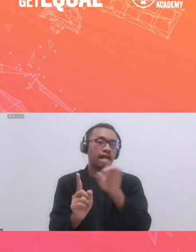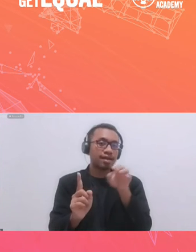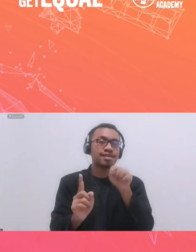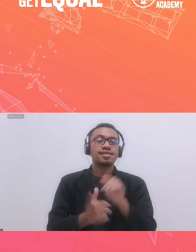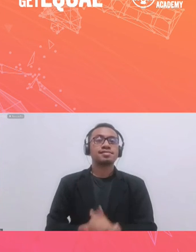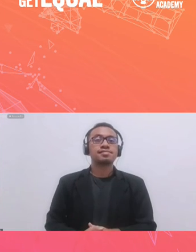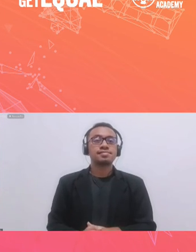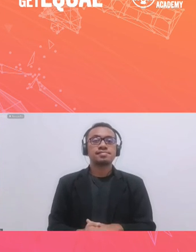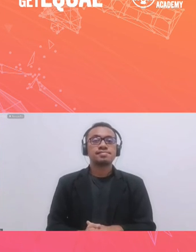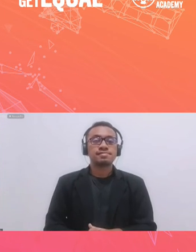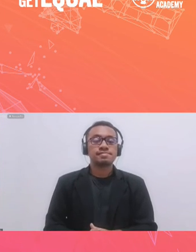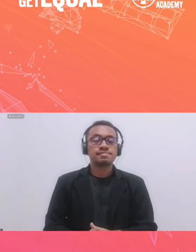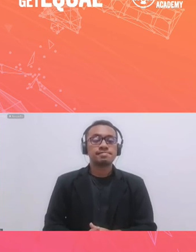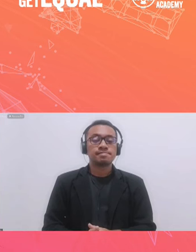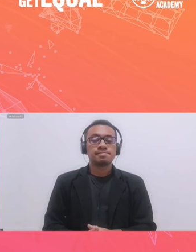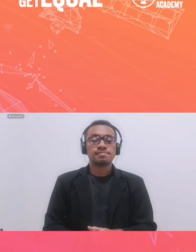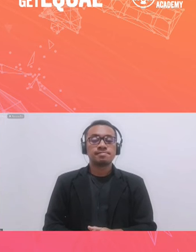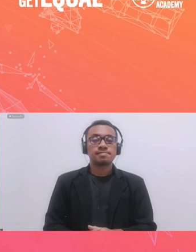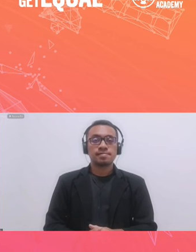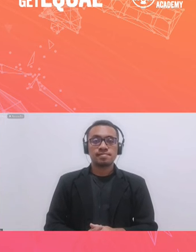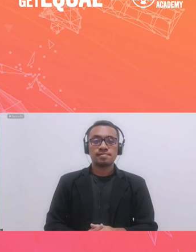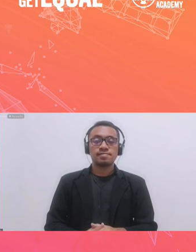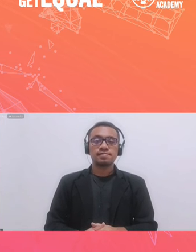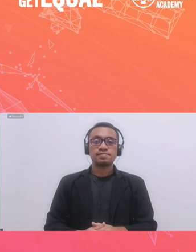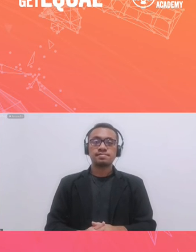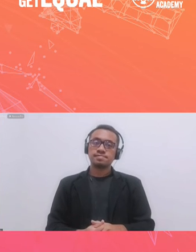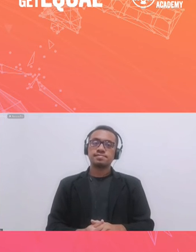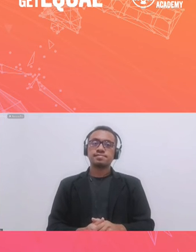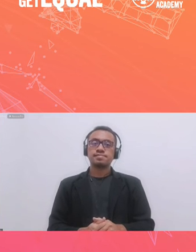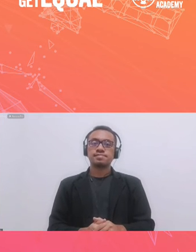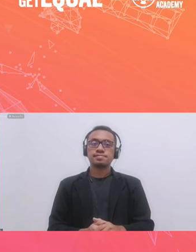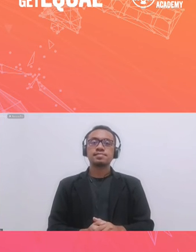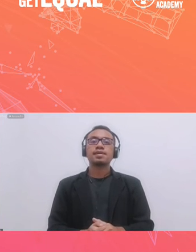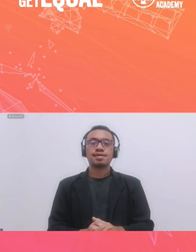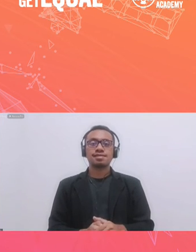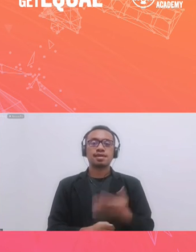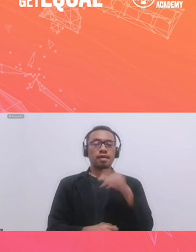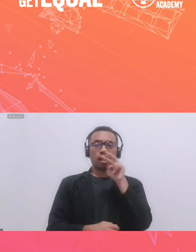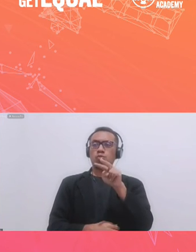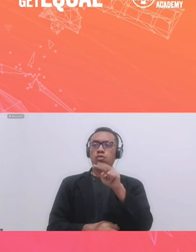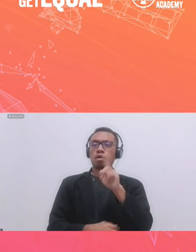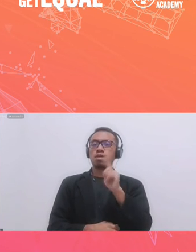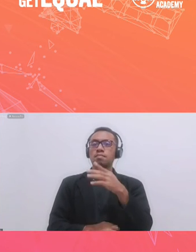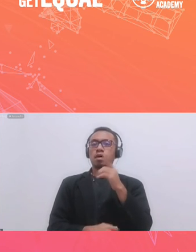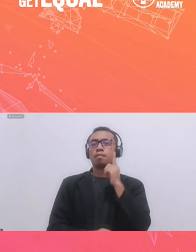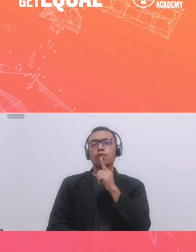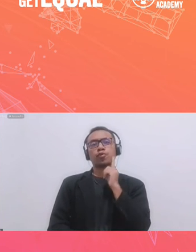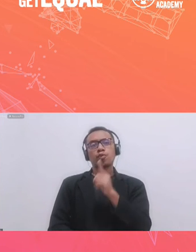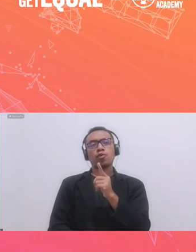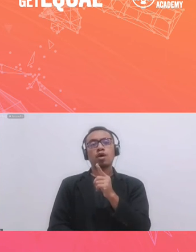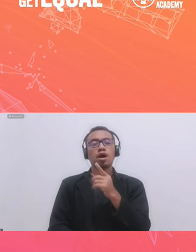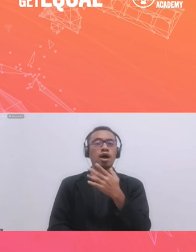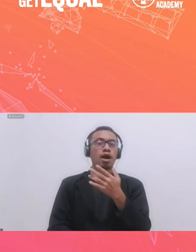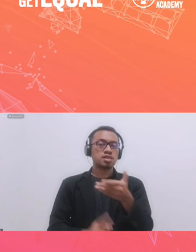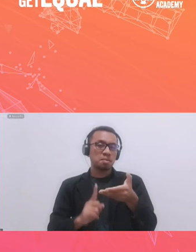ini banyak terkait dengan apa ini pornografi ini, kemudian di pemerasan-pemerasan dengan